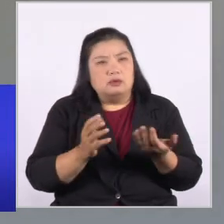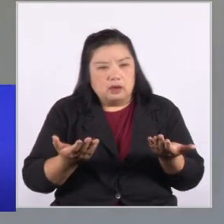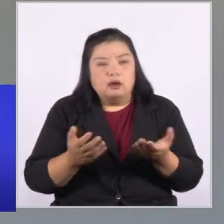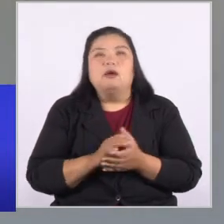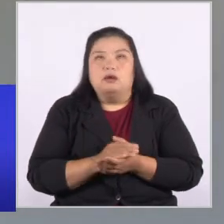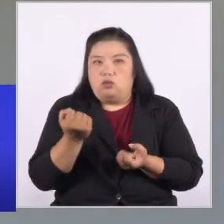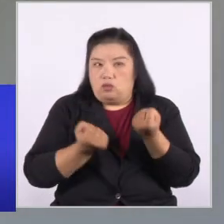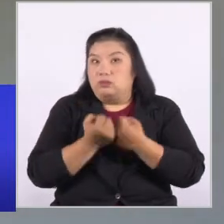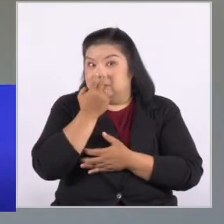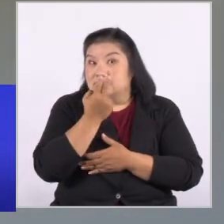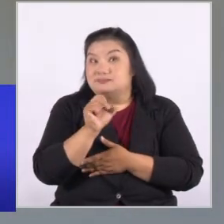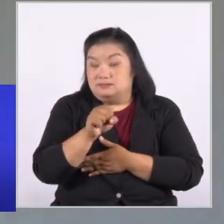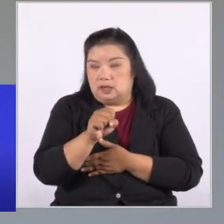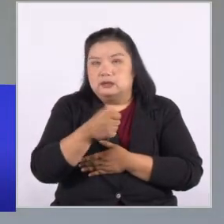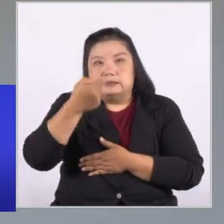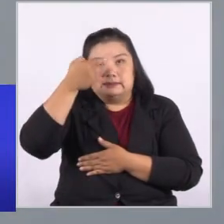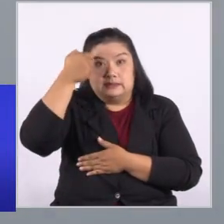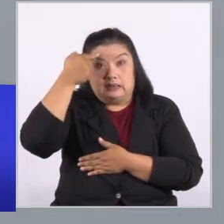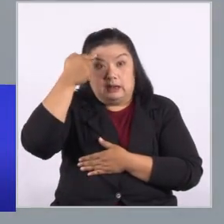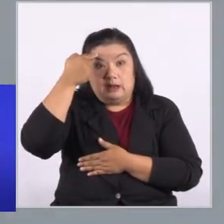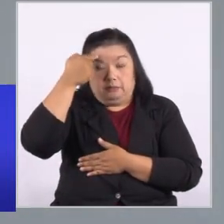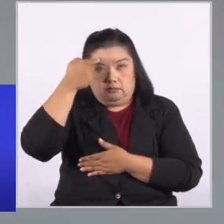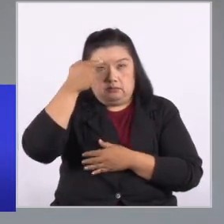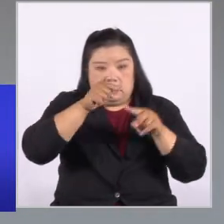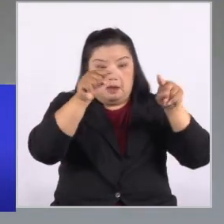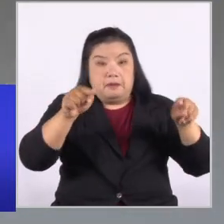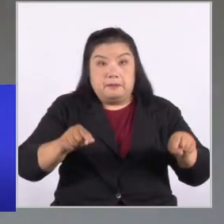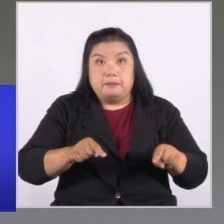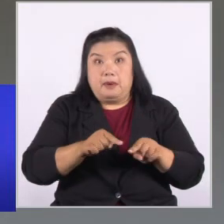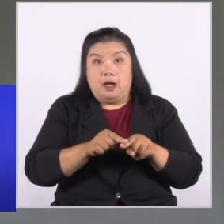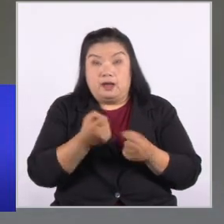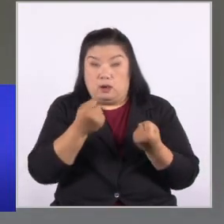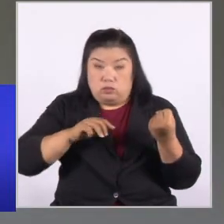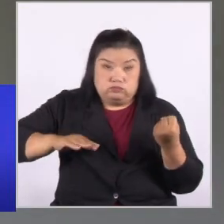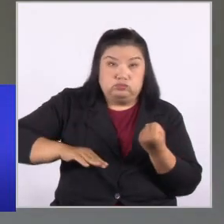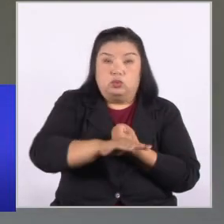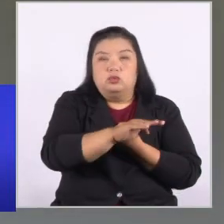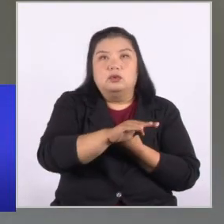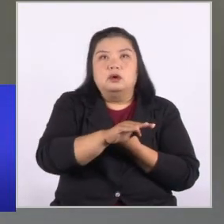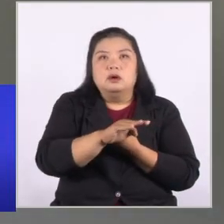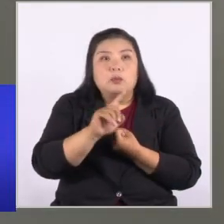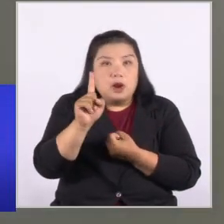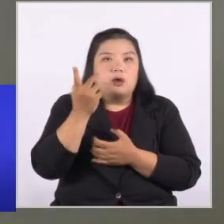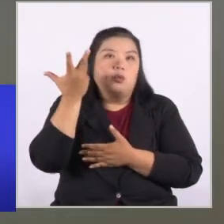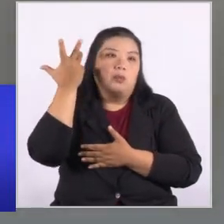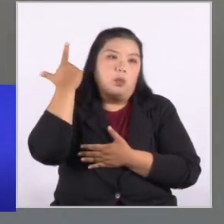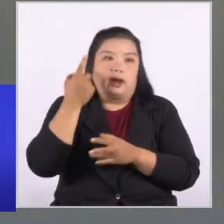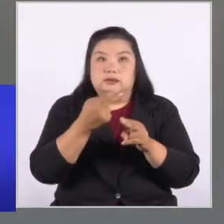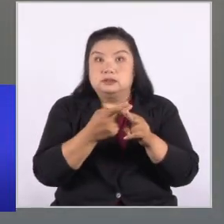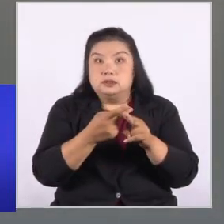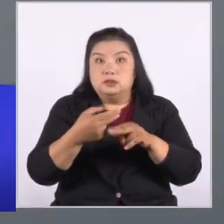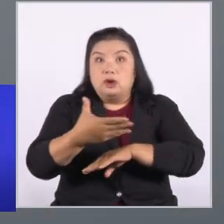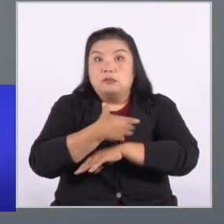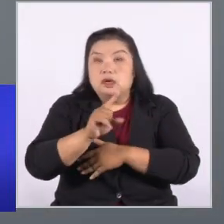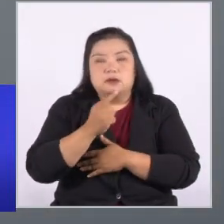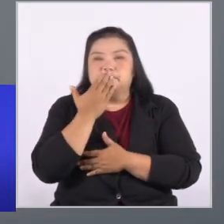บะฟอร์ดนะครับสีดำเนี่ยได้ไปชนป้ายหาเสียงและก็ทำลายป้ายของพรรคการเมืองพักหนึ่งเหตุเกิดเมื่อวานนี้เราไม่บอกชื่อป้ายหรอกนะครับว่าเป็นพัก